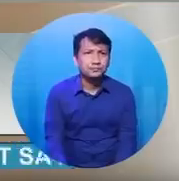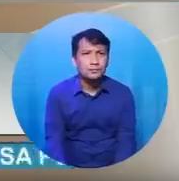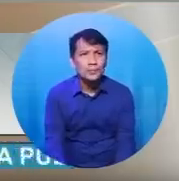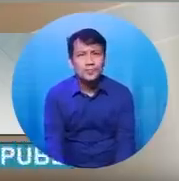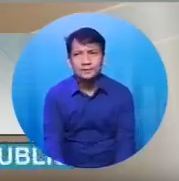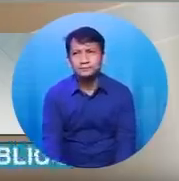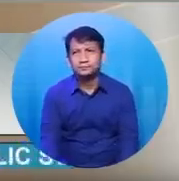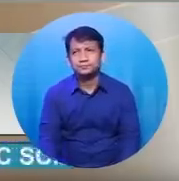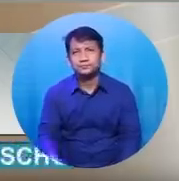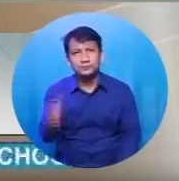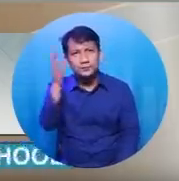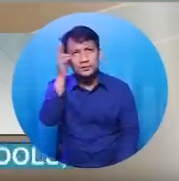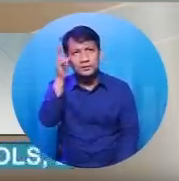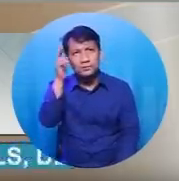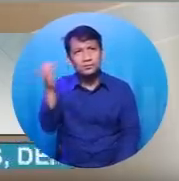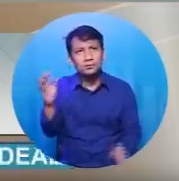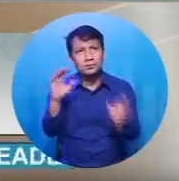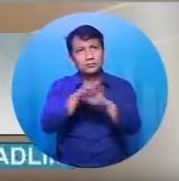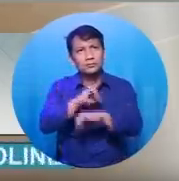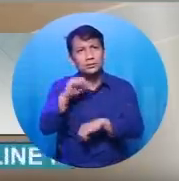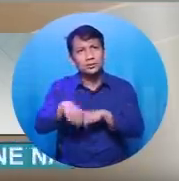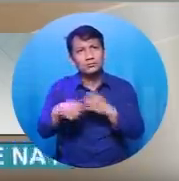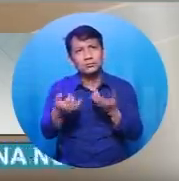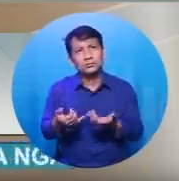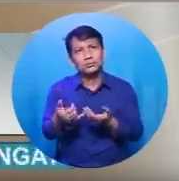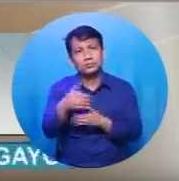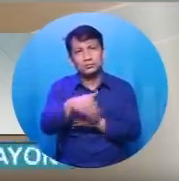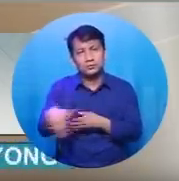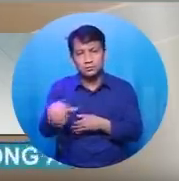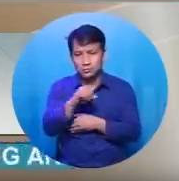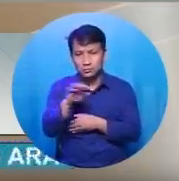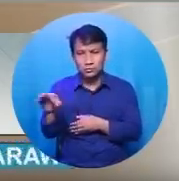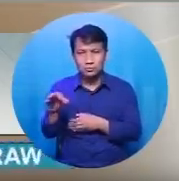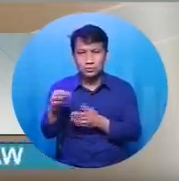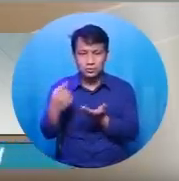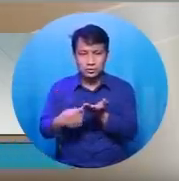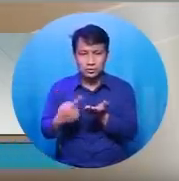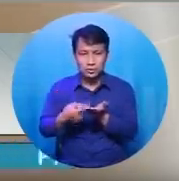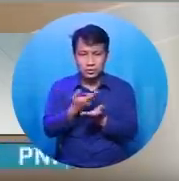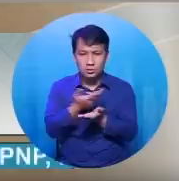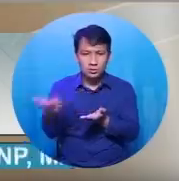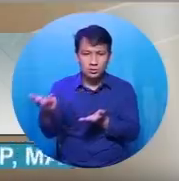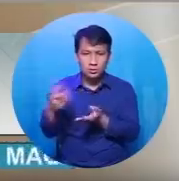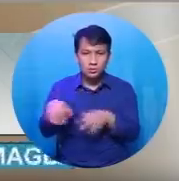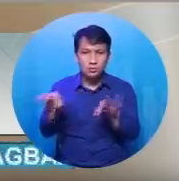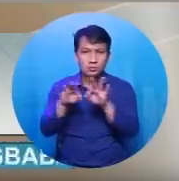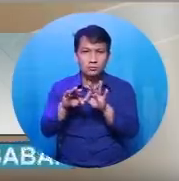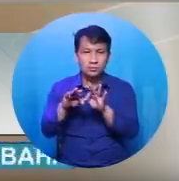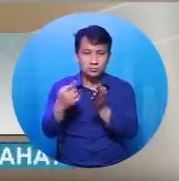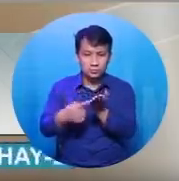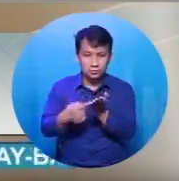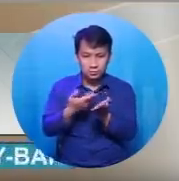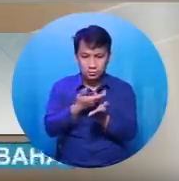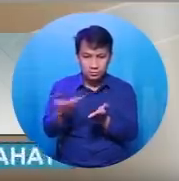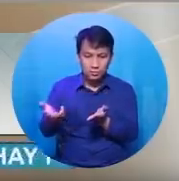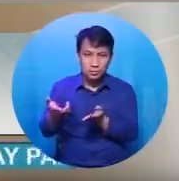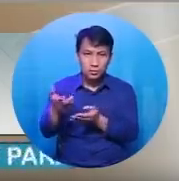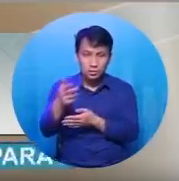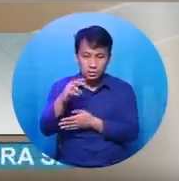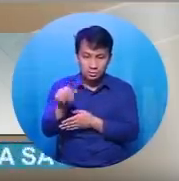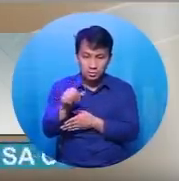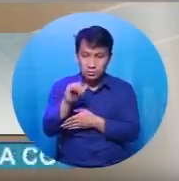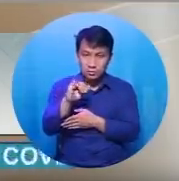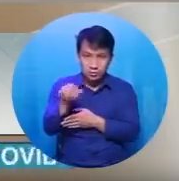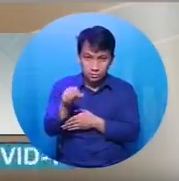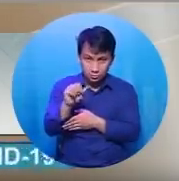Robert, pagkatapos po nito, okay, off-air, pag-uusapin po namin kayo ni Sir J. Teves